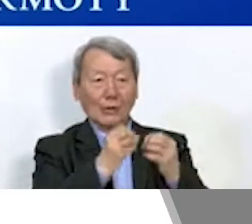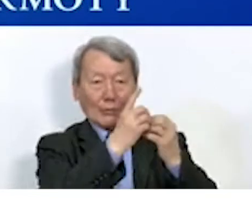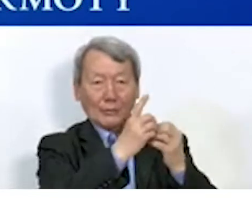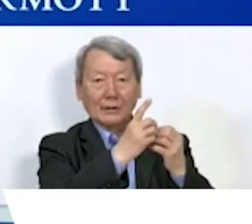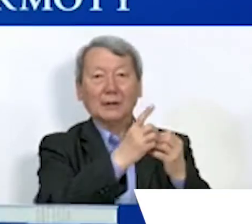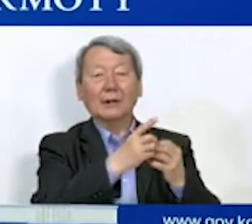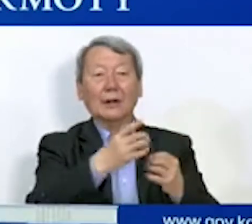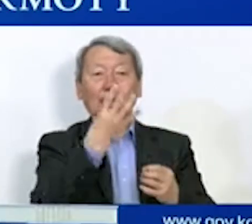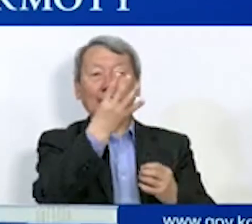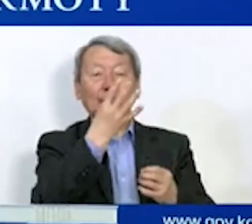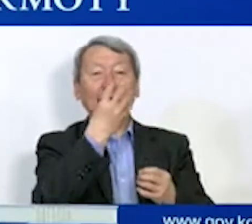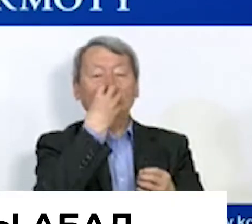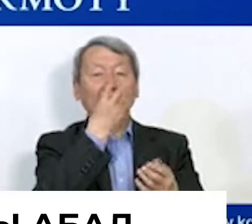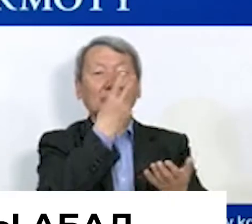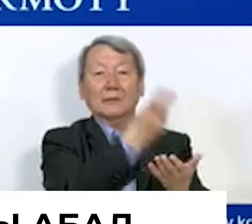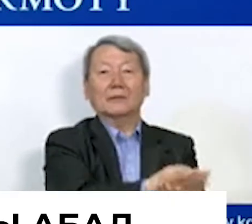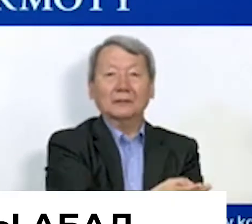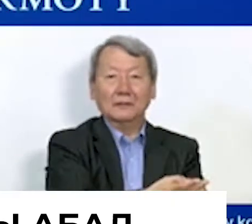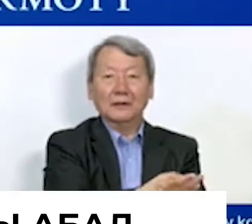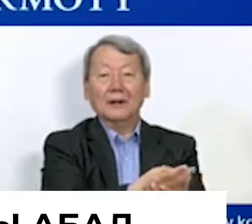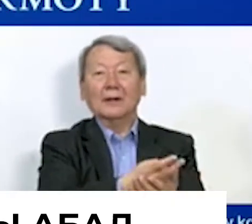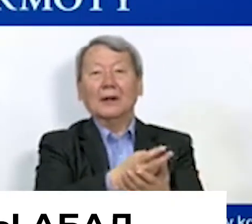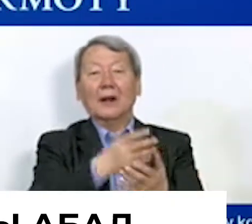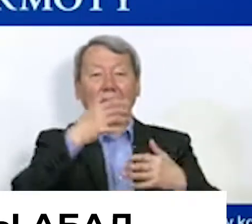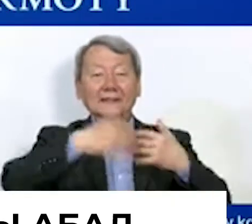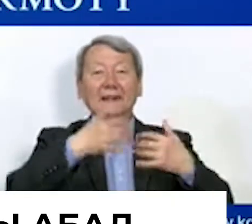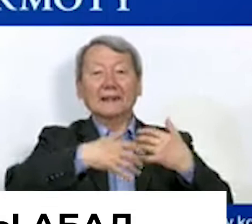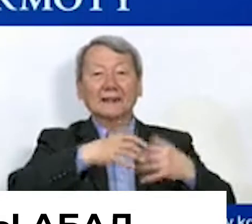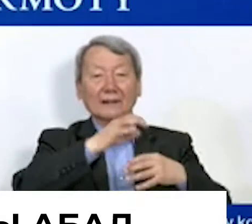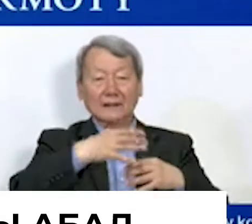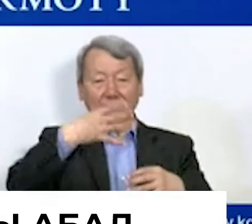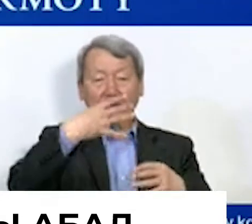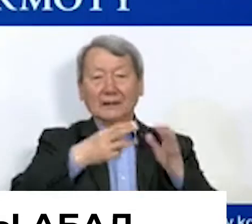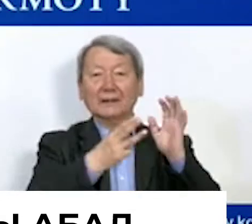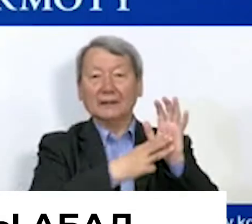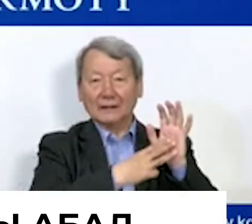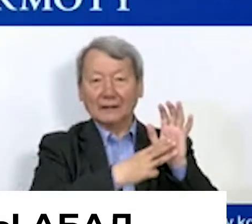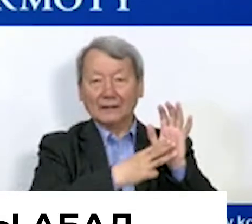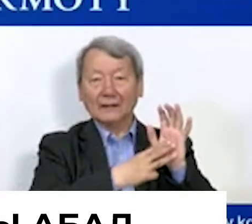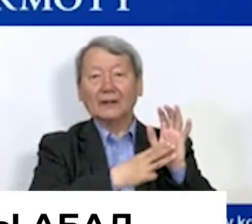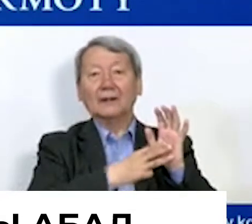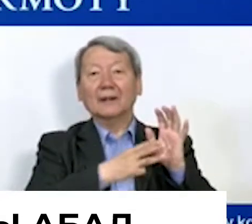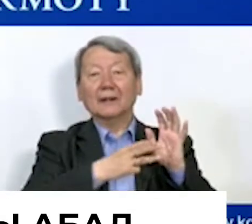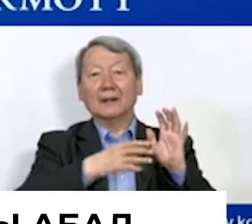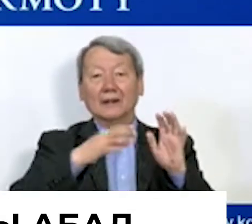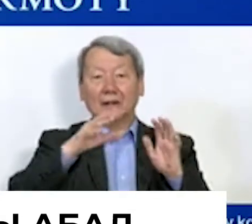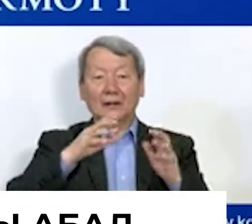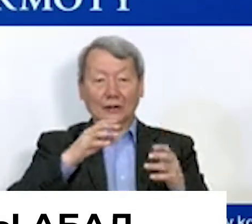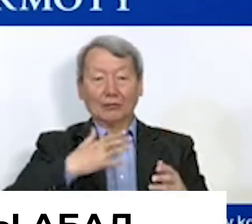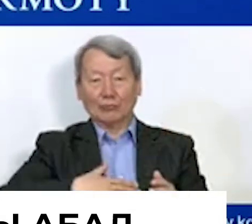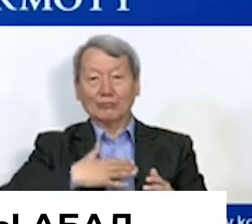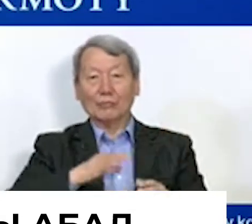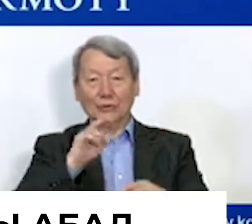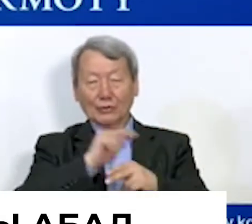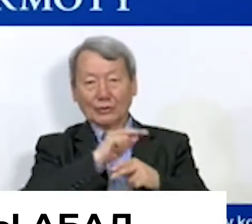11, 4 жандандыруу бөлүмүндө туруп атат. Орточо оор абалда 48 бейтап болуп атат.